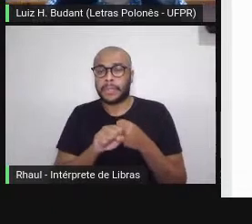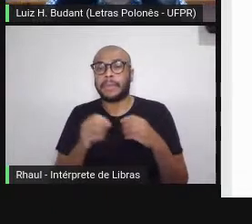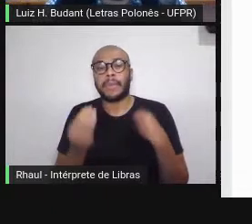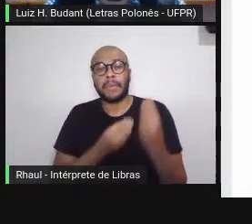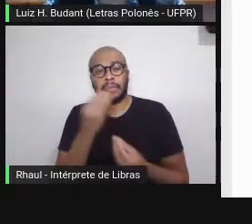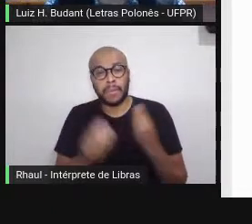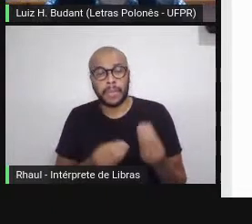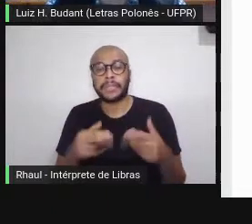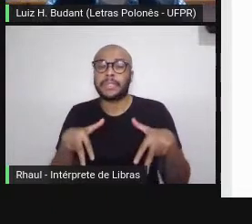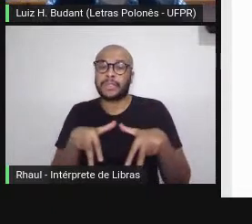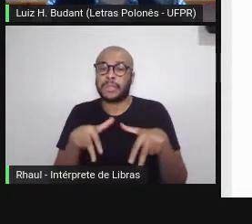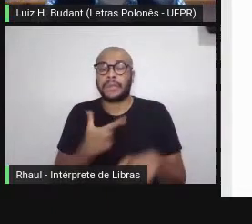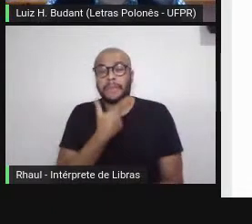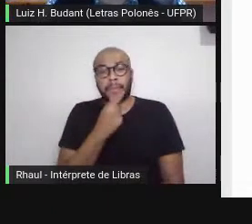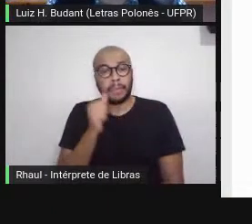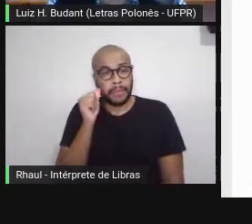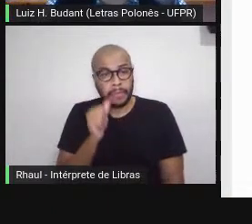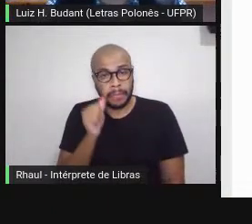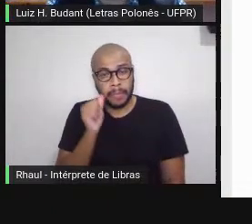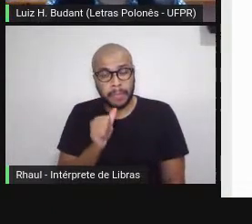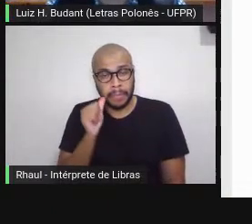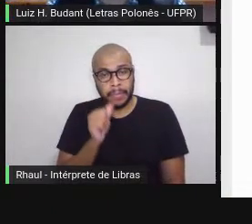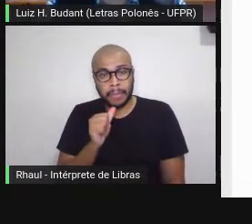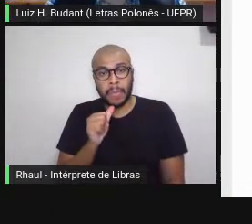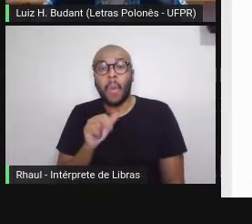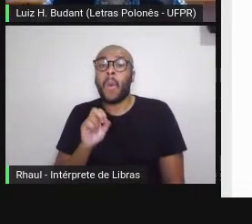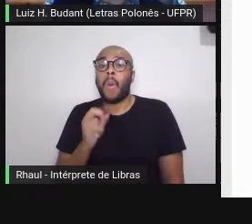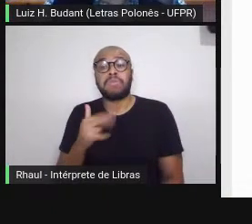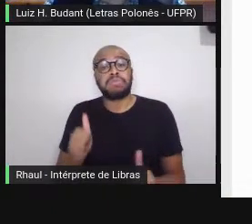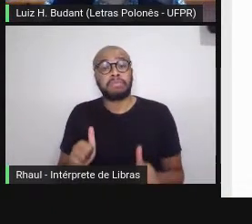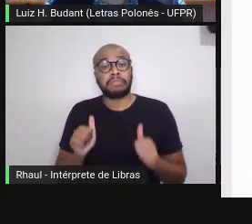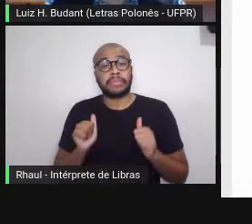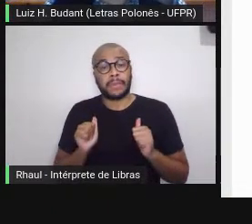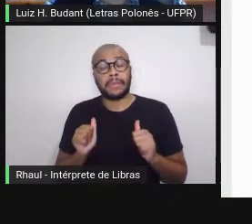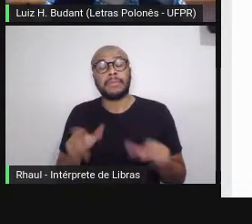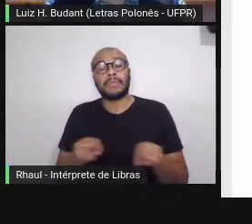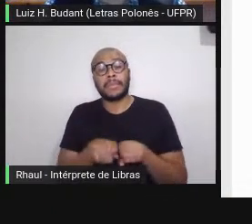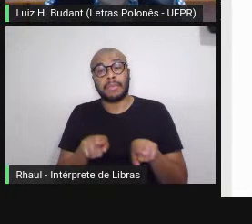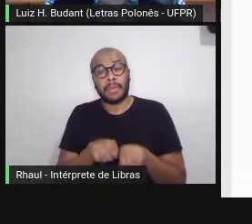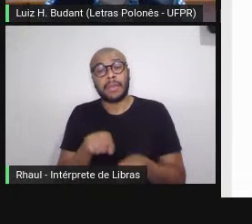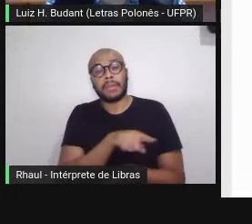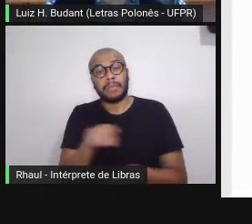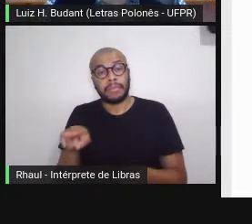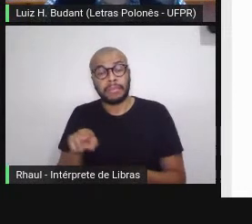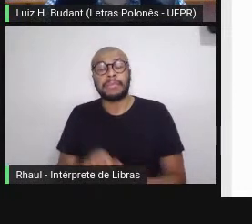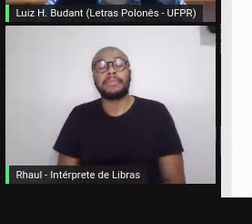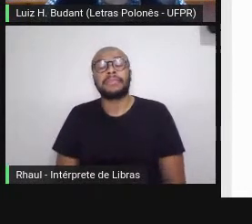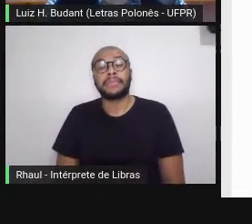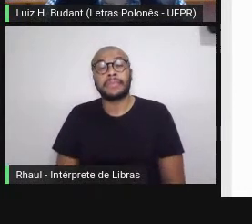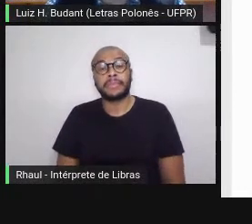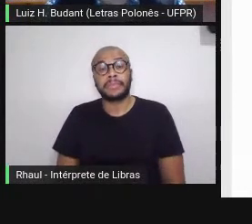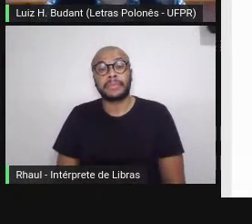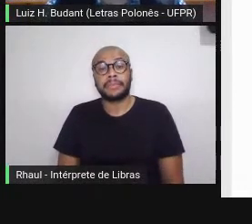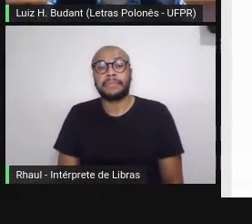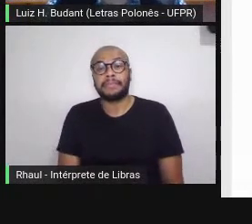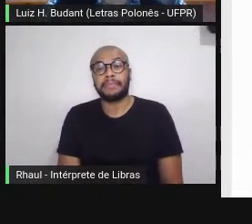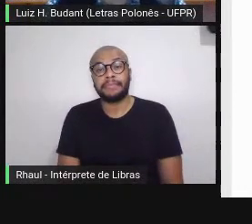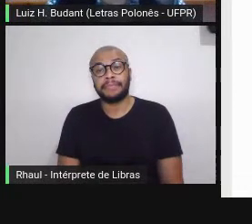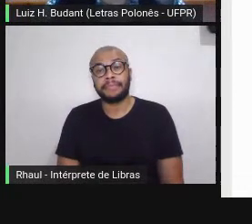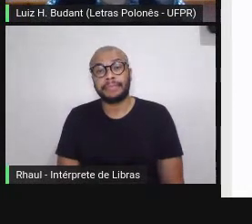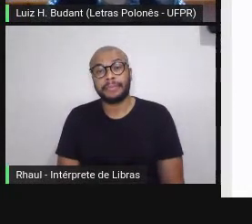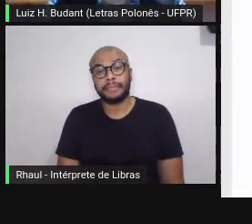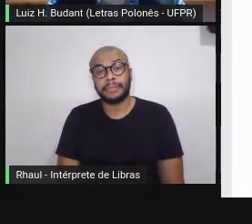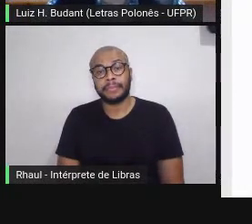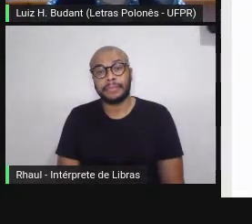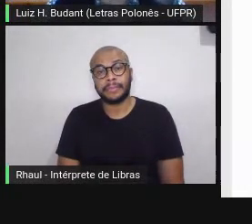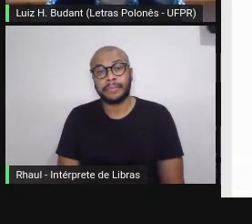do gênero masculino, do gênero feminino e do gênero neutro. E assim também vão se declinar. Então, Milchek vai se declinar de modo